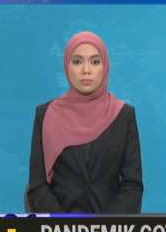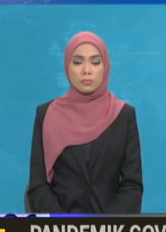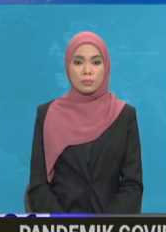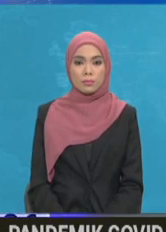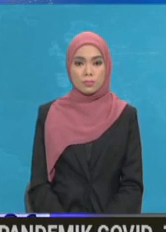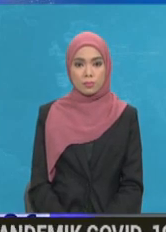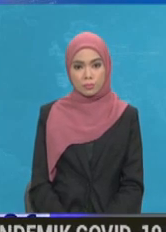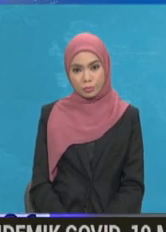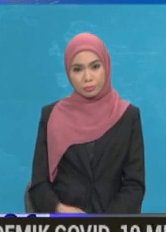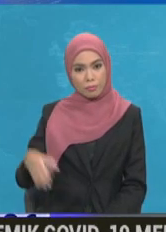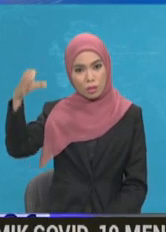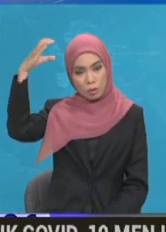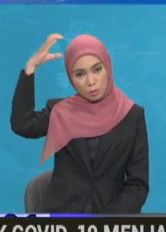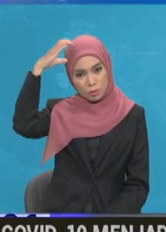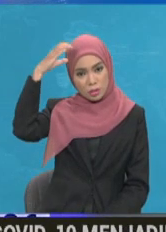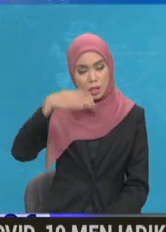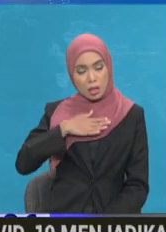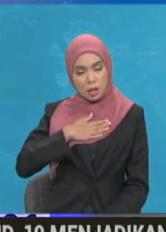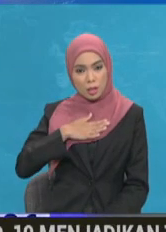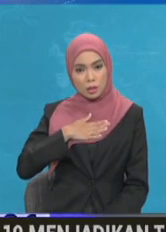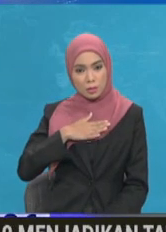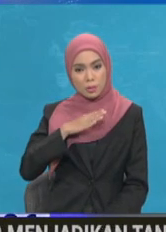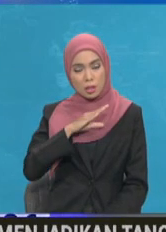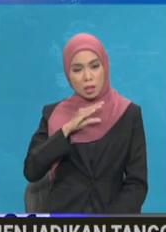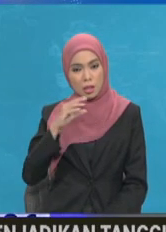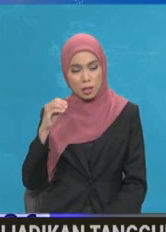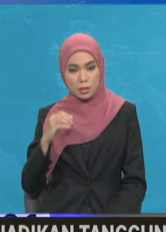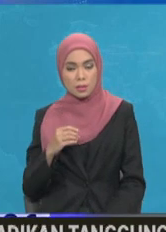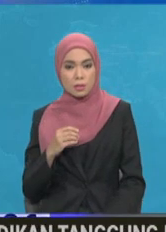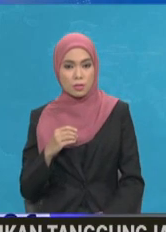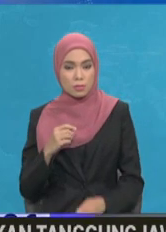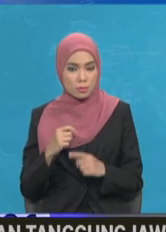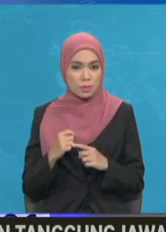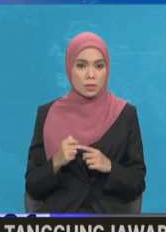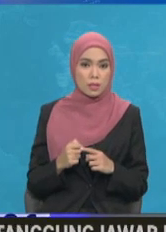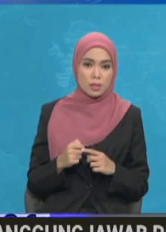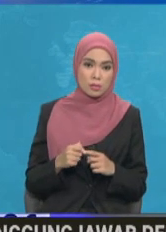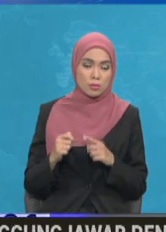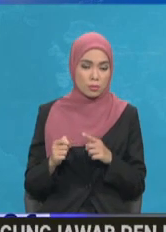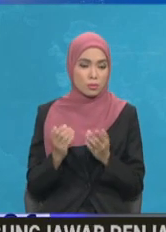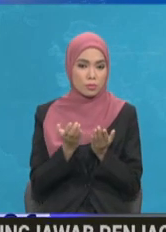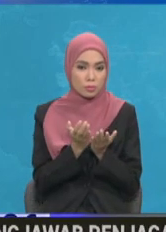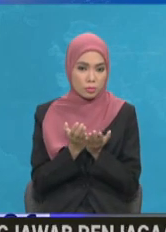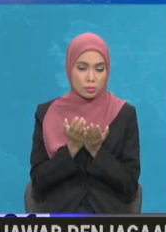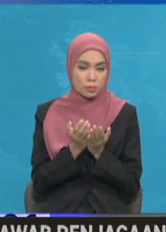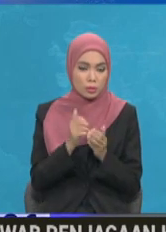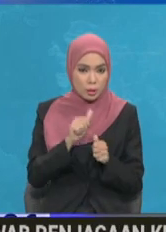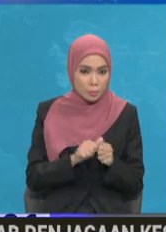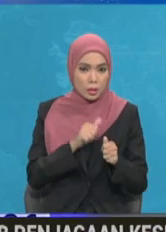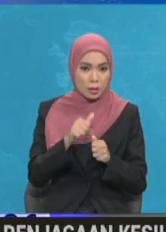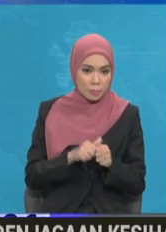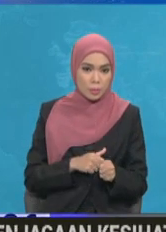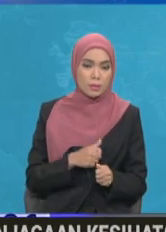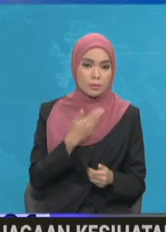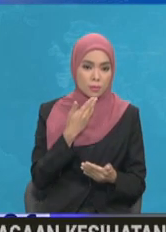konsep sabar ikhtiar doa dan tawakal merupakan amal-amal Sholeh yang Allah Subhanahu Wa Ta'ala anjurkan